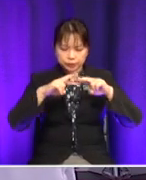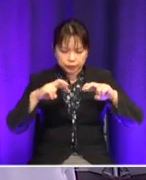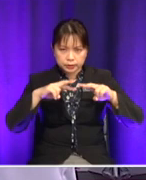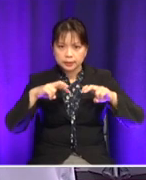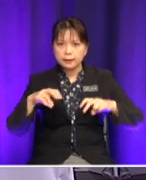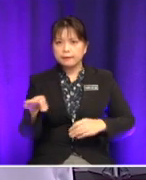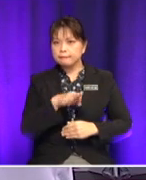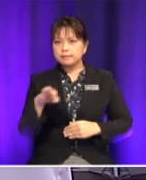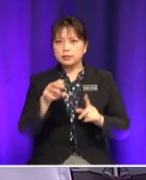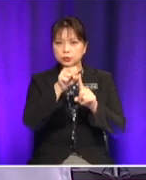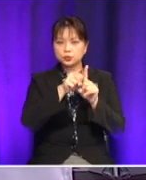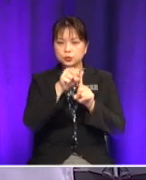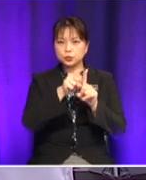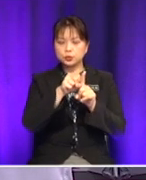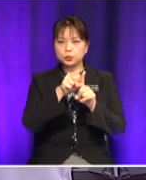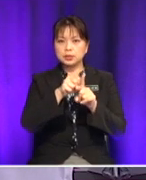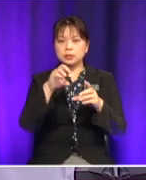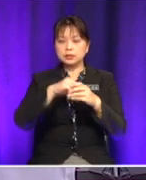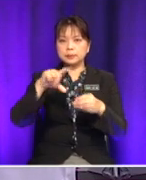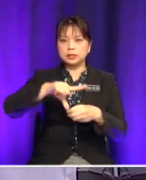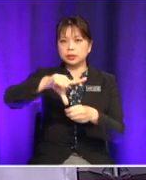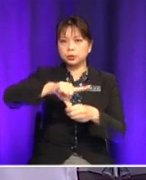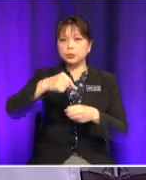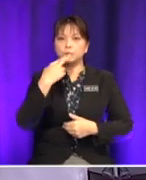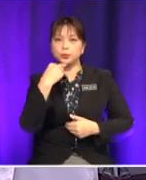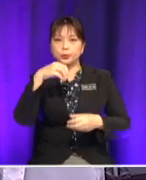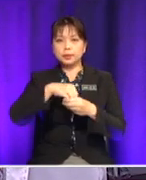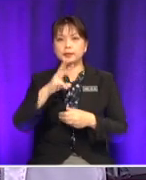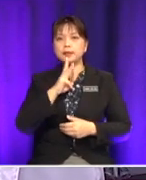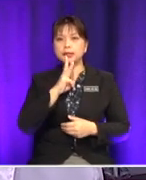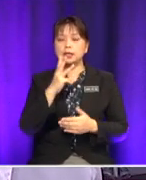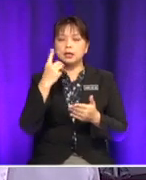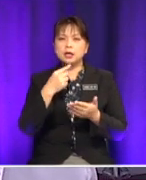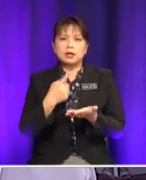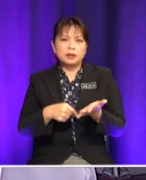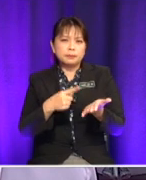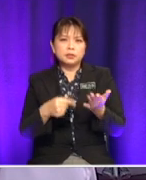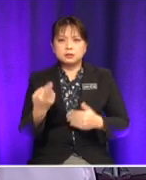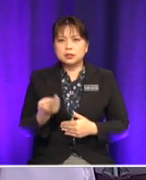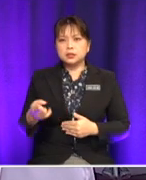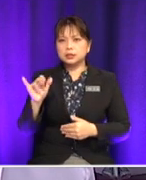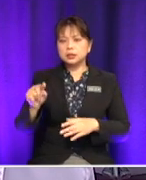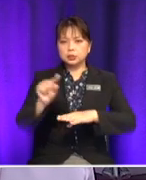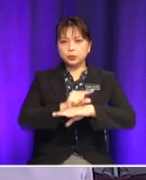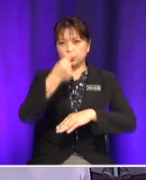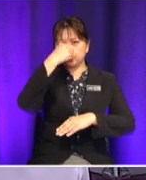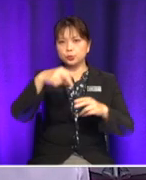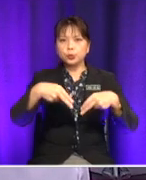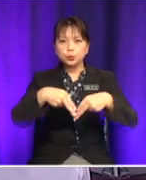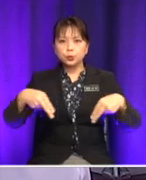waktu suhu dalam larutan gula dalam air jadi apa agaknya digunakan untuk